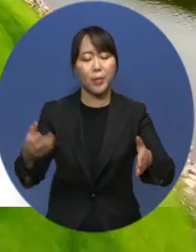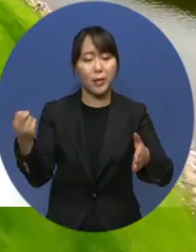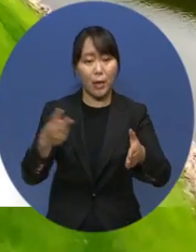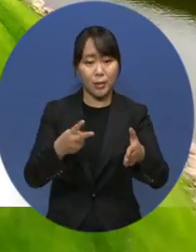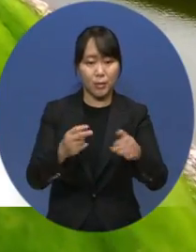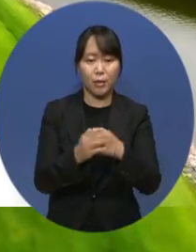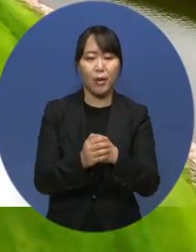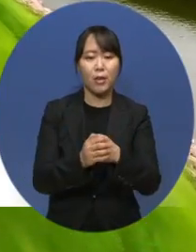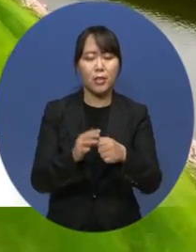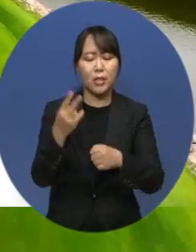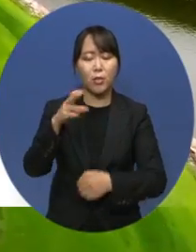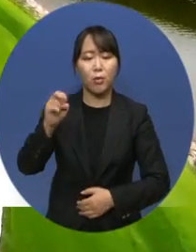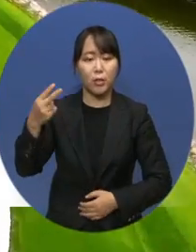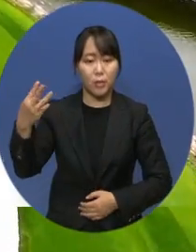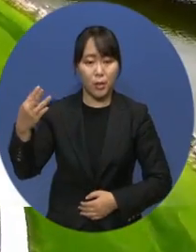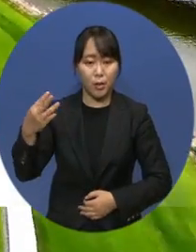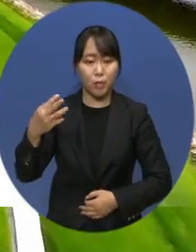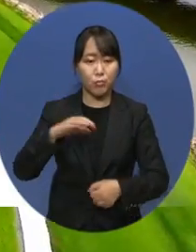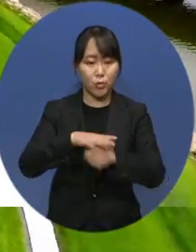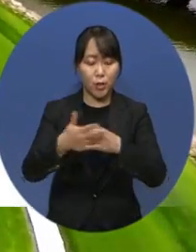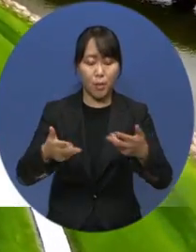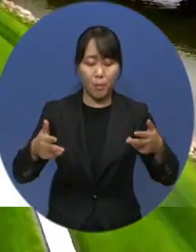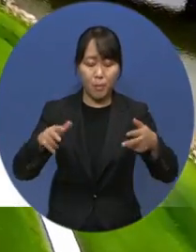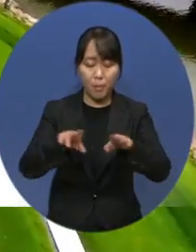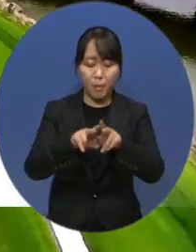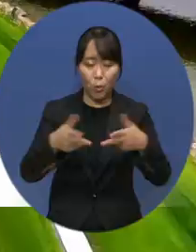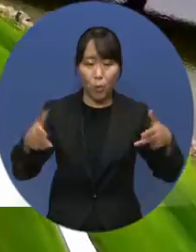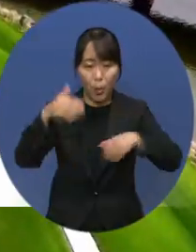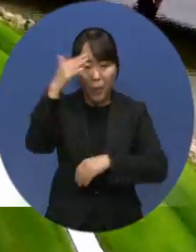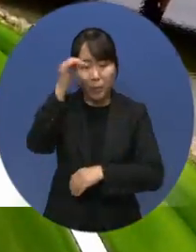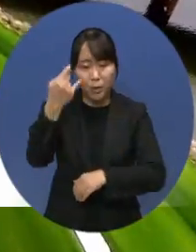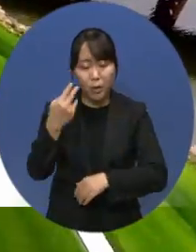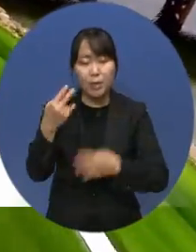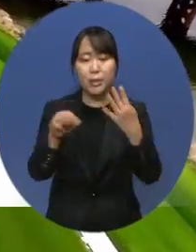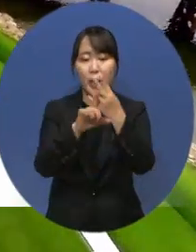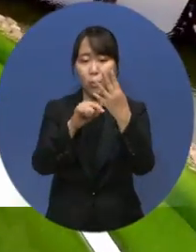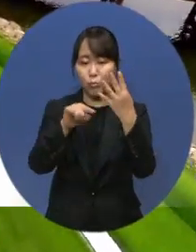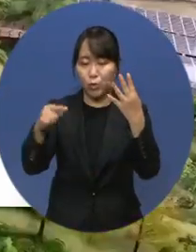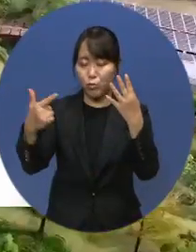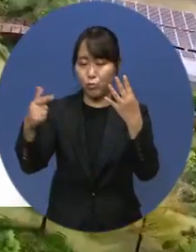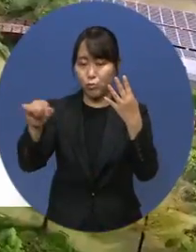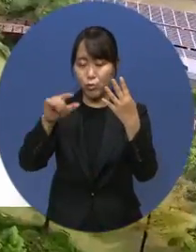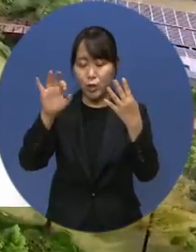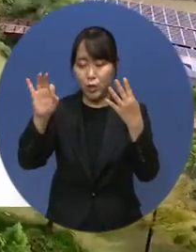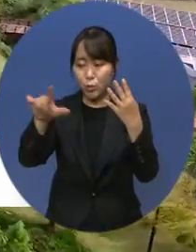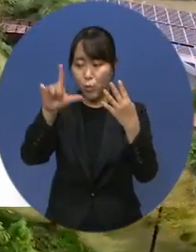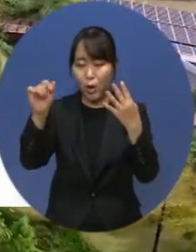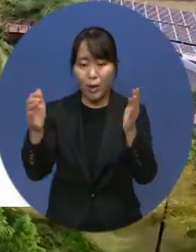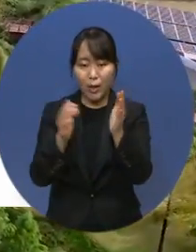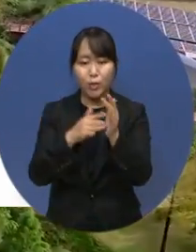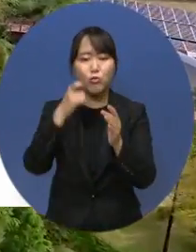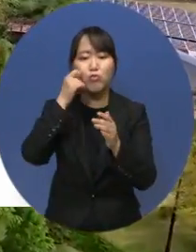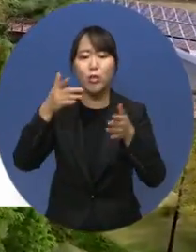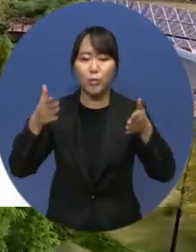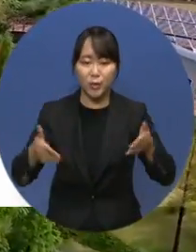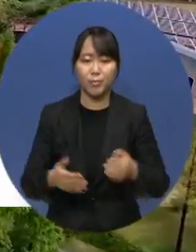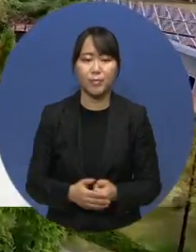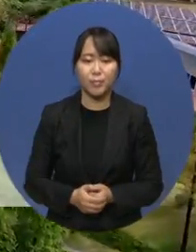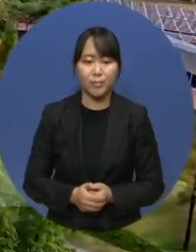순천만 국제정원 박람회는 오는 2023년 4월부터 10월까지 6개월 동안